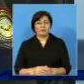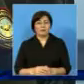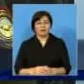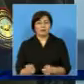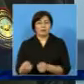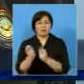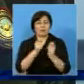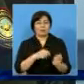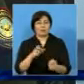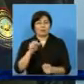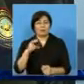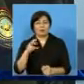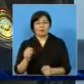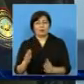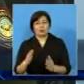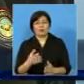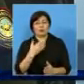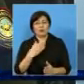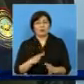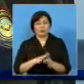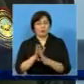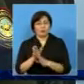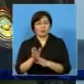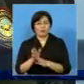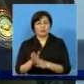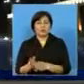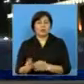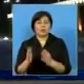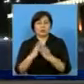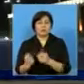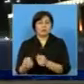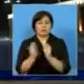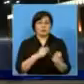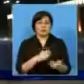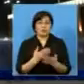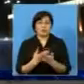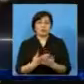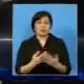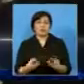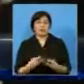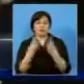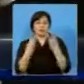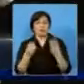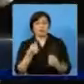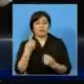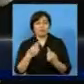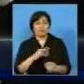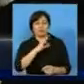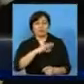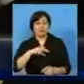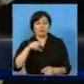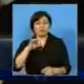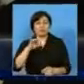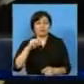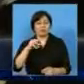долгого его простоя на морозе, заполнили его и занесли в жилье. Высок риск возникновения пожаров и при использовании пиротехники.